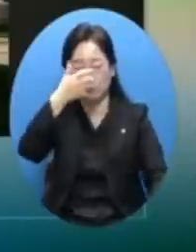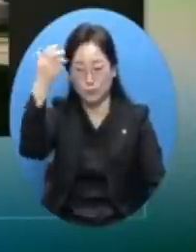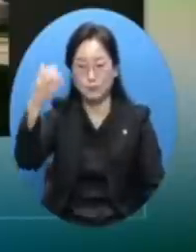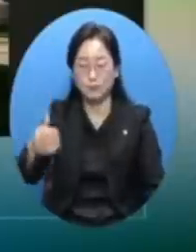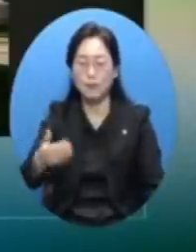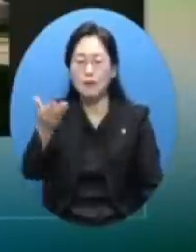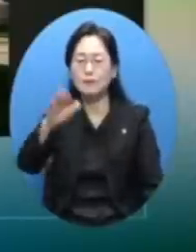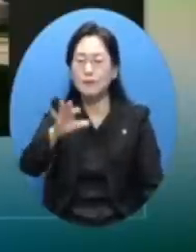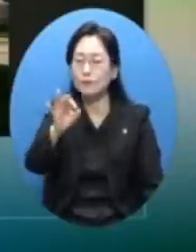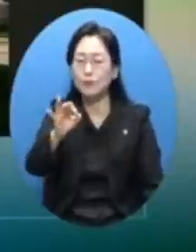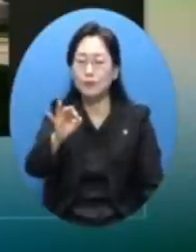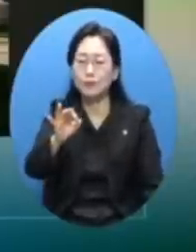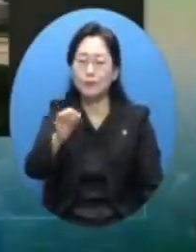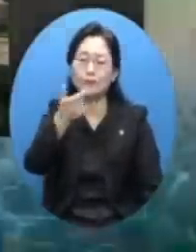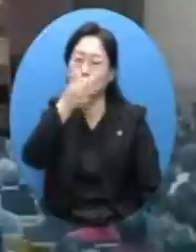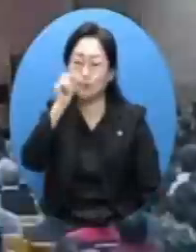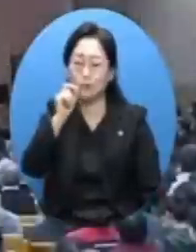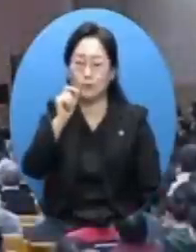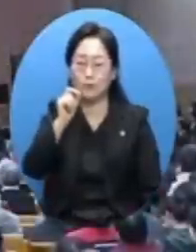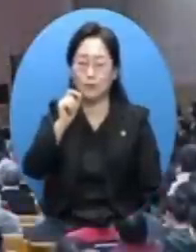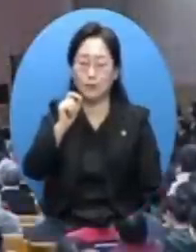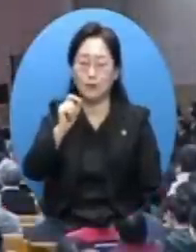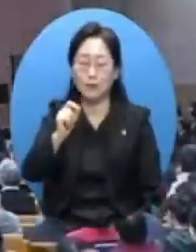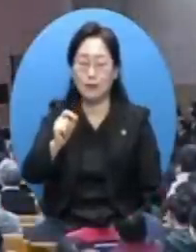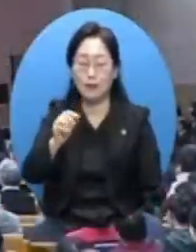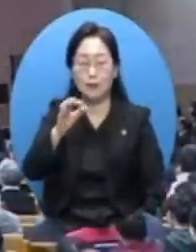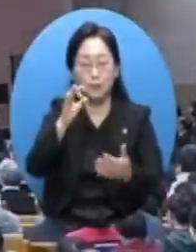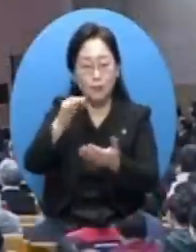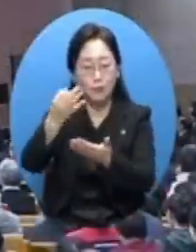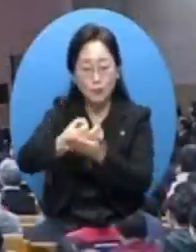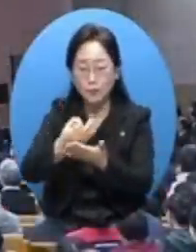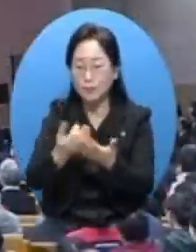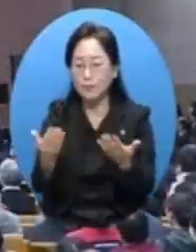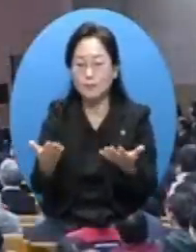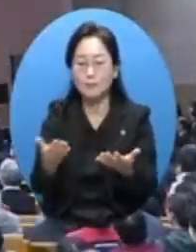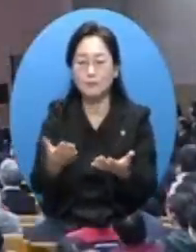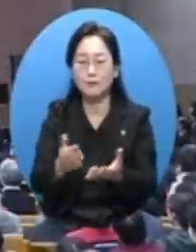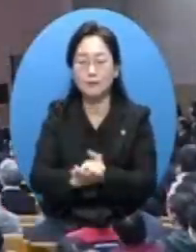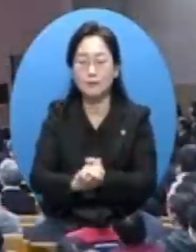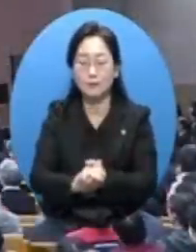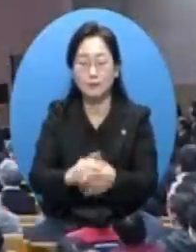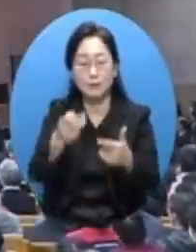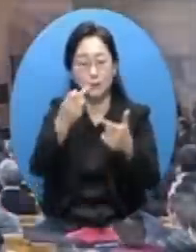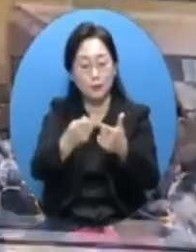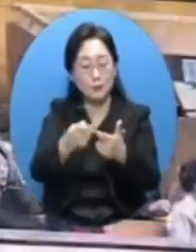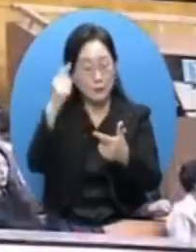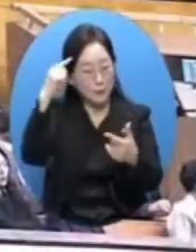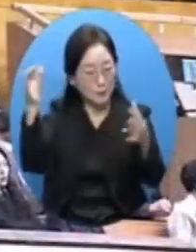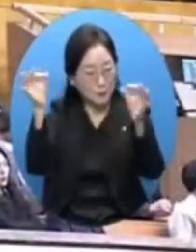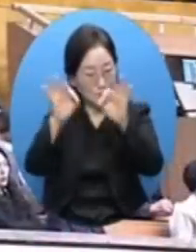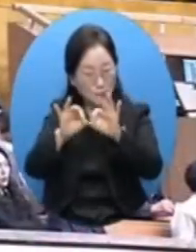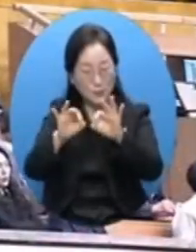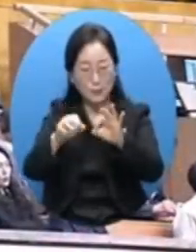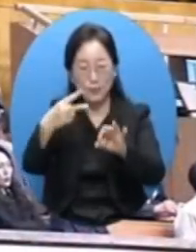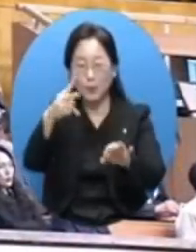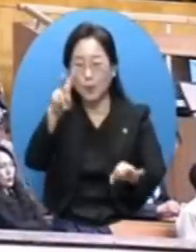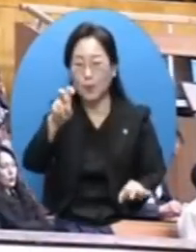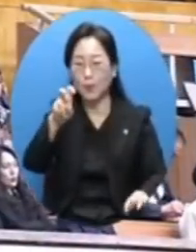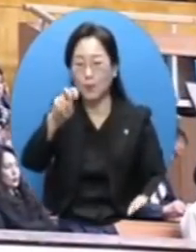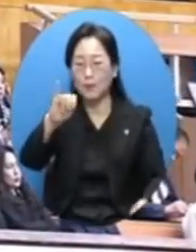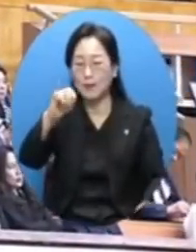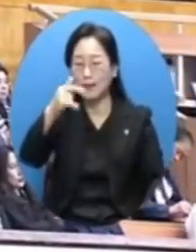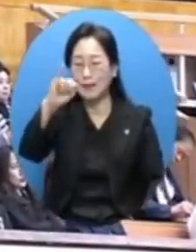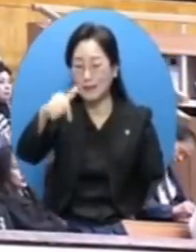학비가 없어서 학비를 벌어야 되는 것이 문제입니다. 그래서 동생 제임스하고 도미닉스라고 하는 작은 피자 가게를